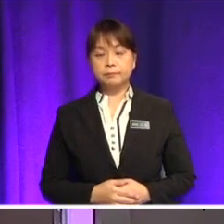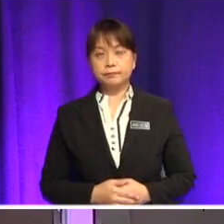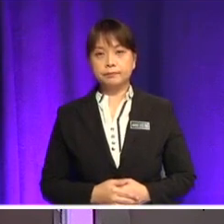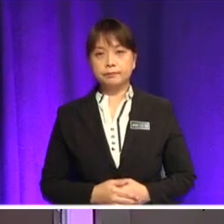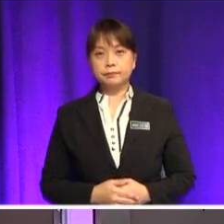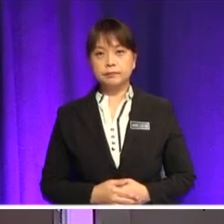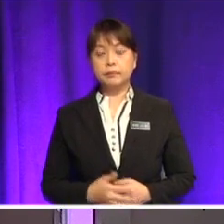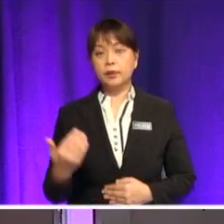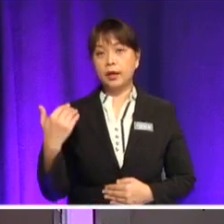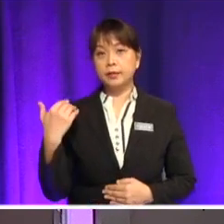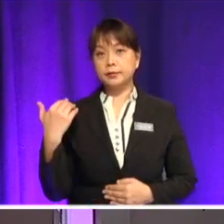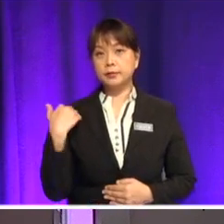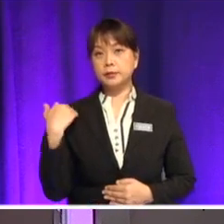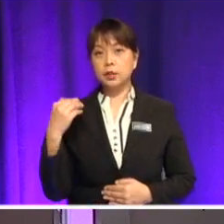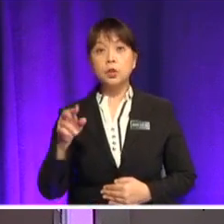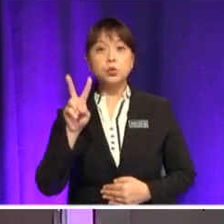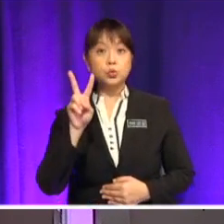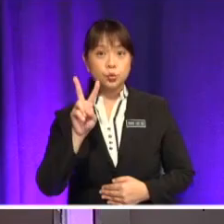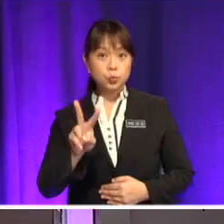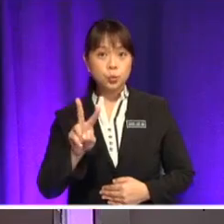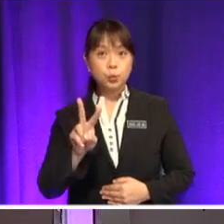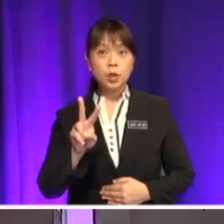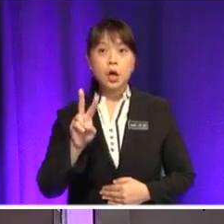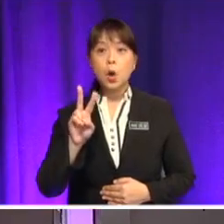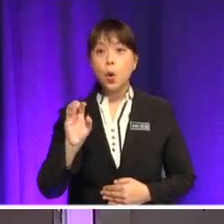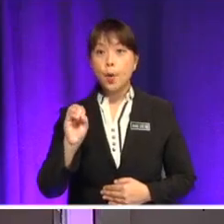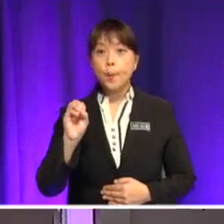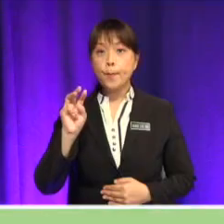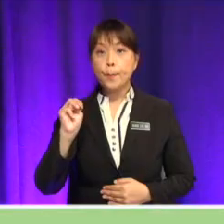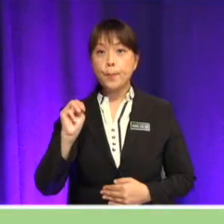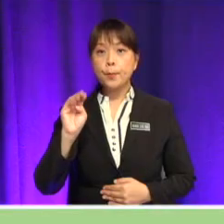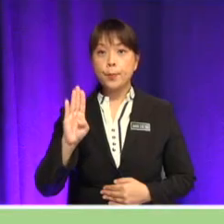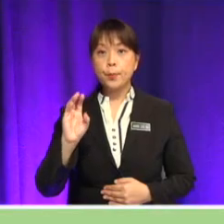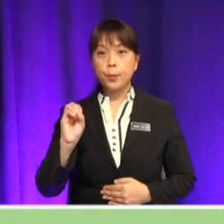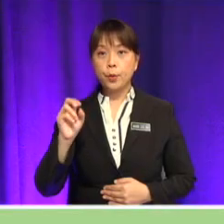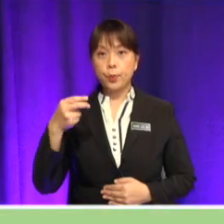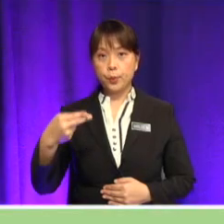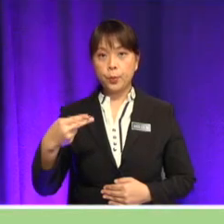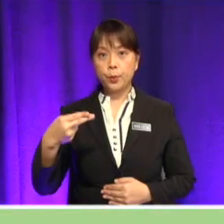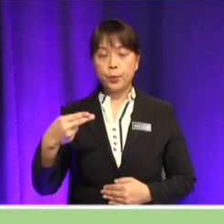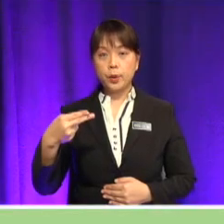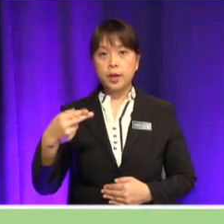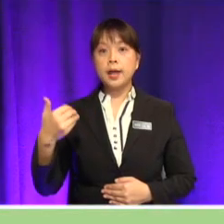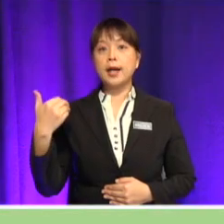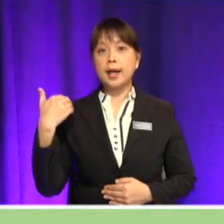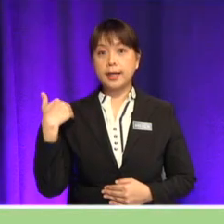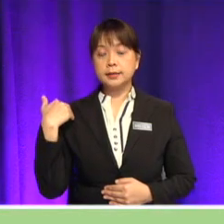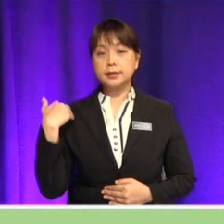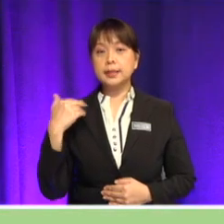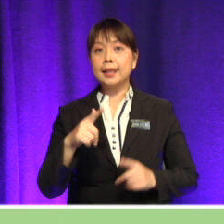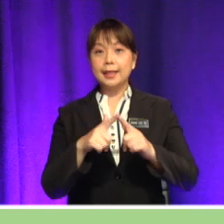dua Ombo yang tidak sama size-nya oke yang pertama size-nya lebih kecil Oke ataupun luas jadi kecil di sini